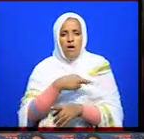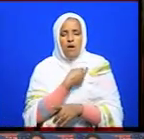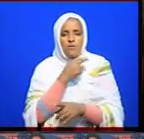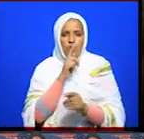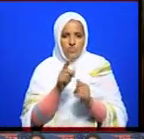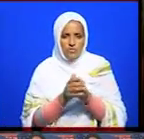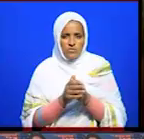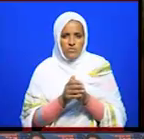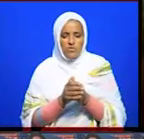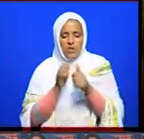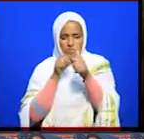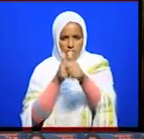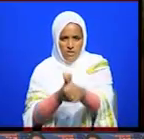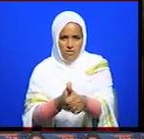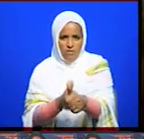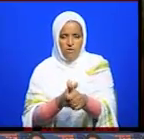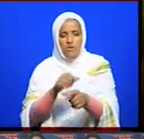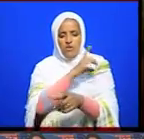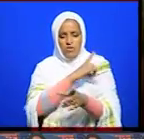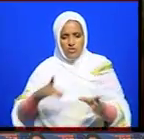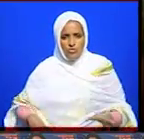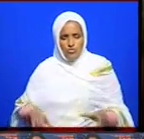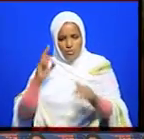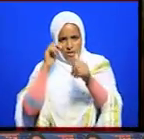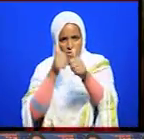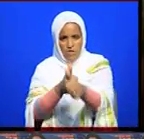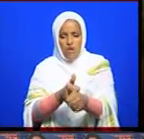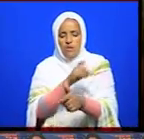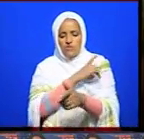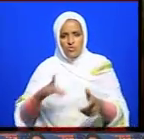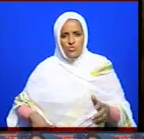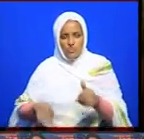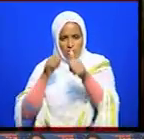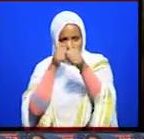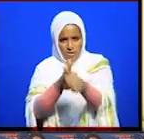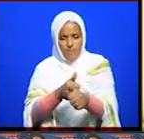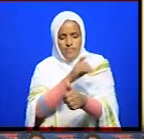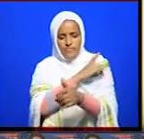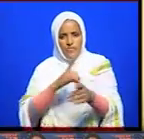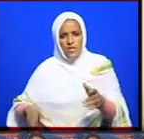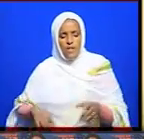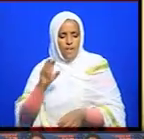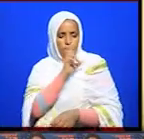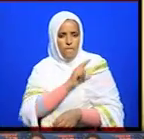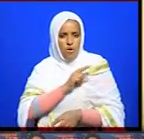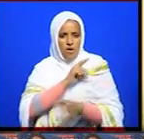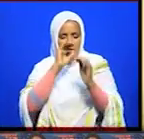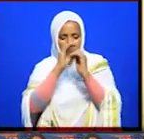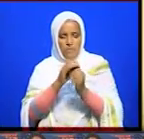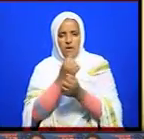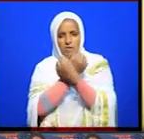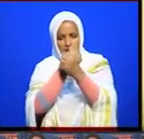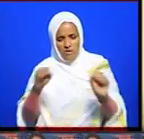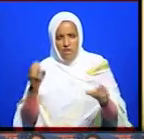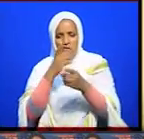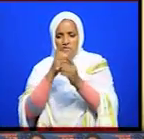ቀጥተኛ ሃይማኖት የሚከተል የክርስቶስ ደቀ መዝሙር የሆነ ክርስቶስን የሚከተል የክርስቶስን የባህሪ